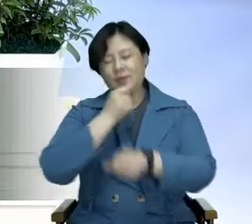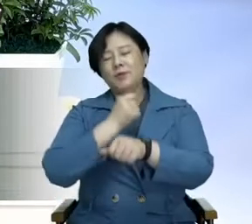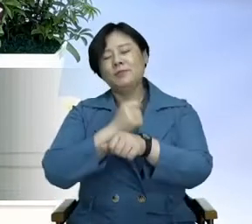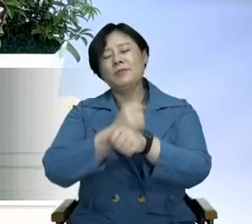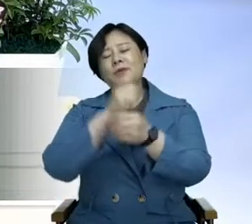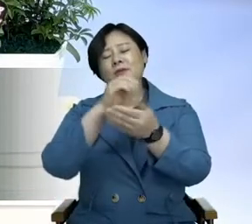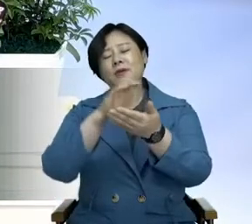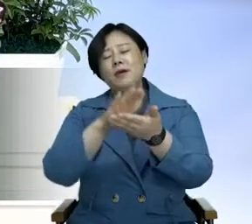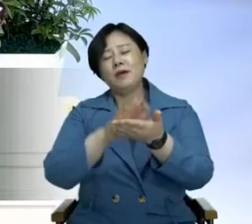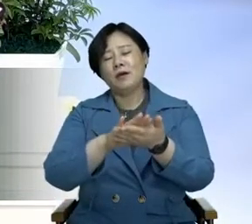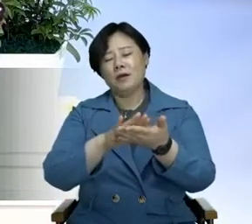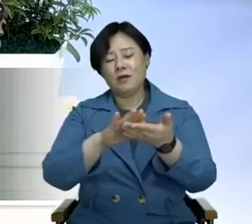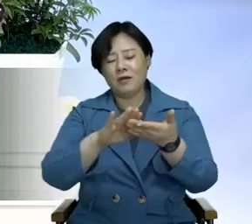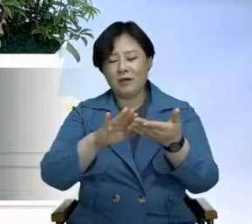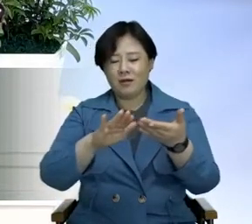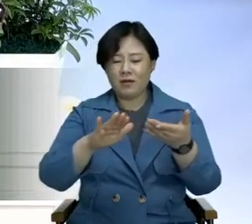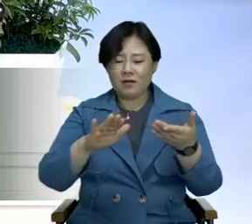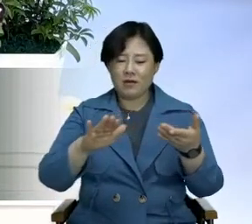선하십니다.